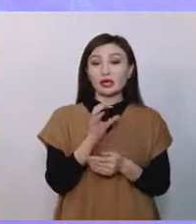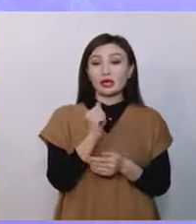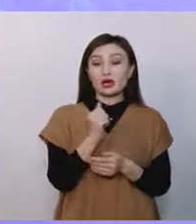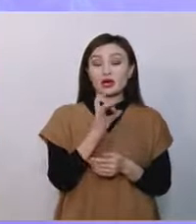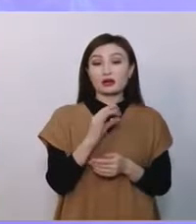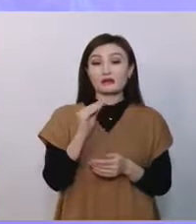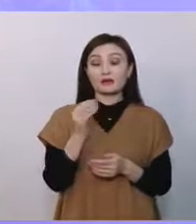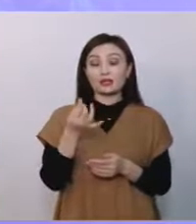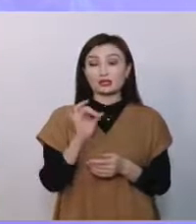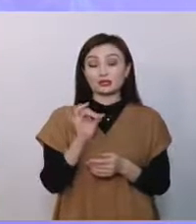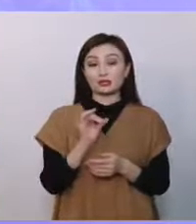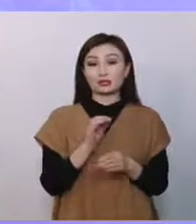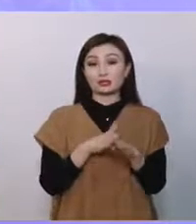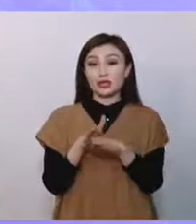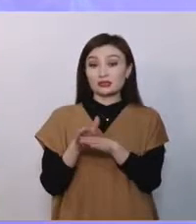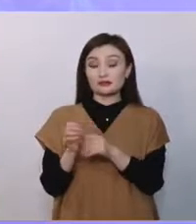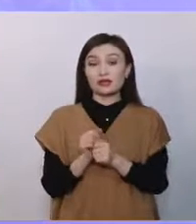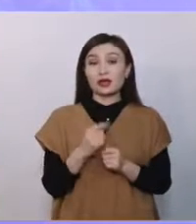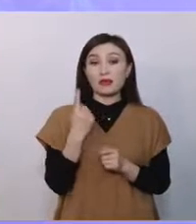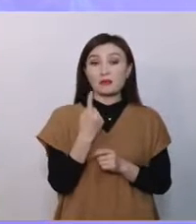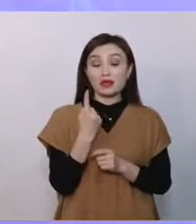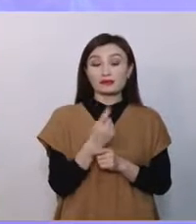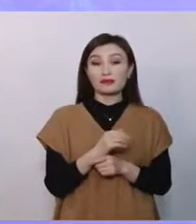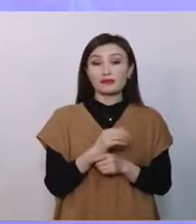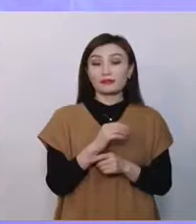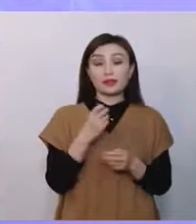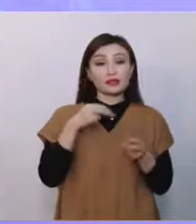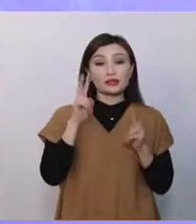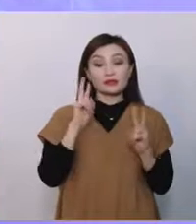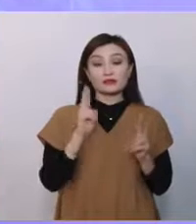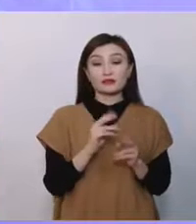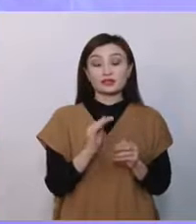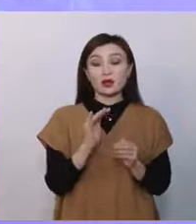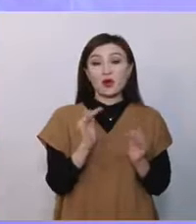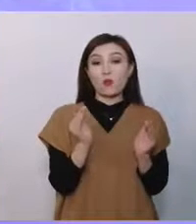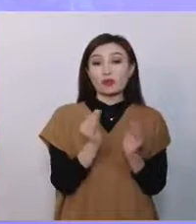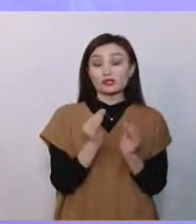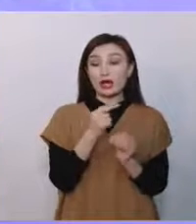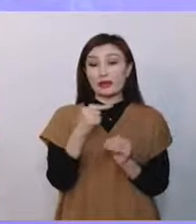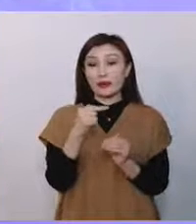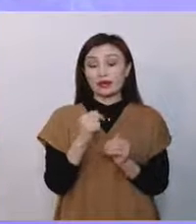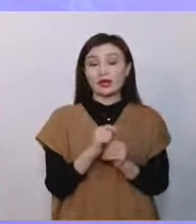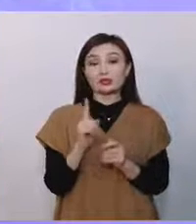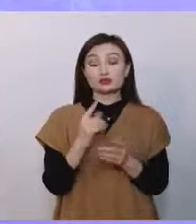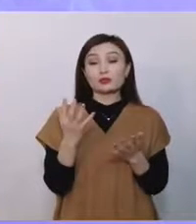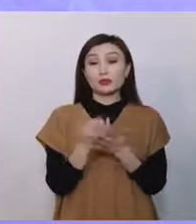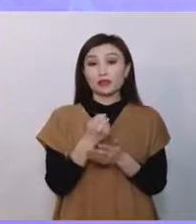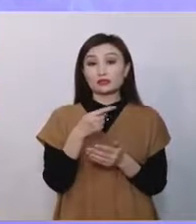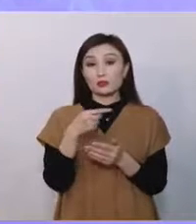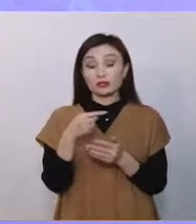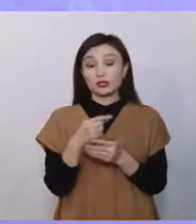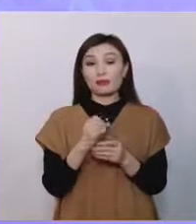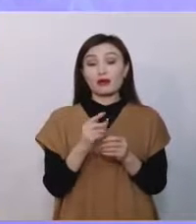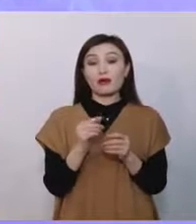действий в первом уравнении неизвестно уменьшаемое чтобы найти уменьшаемое